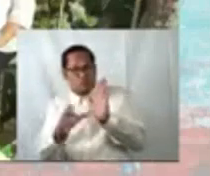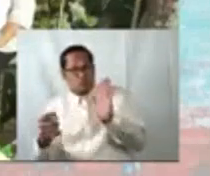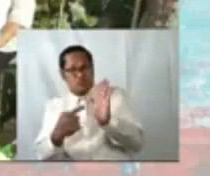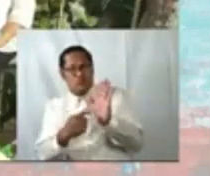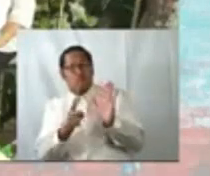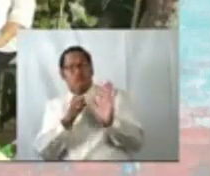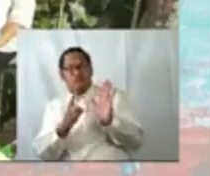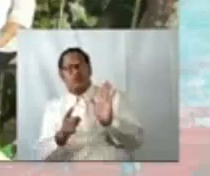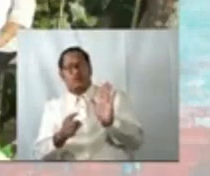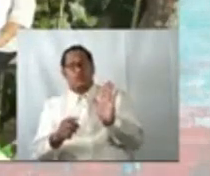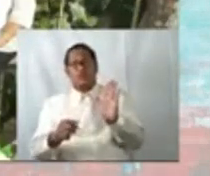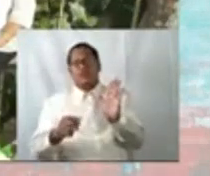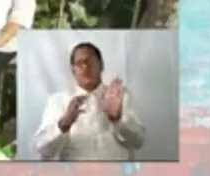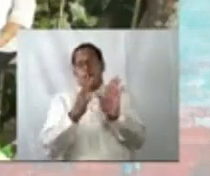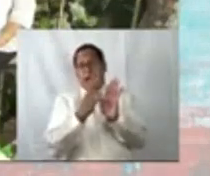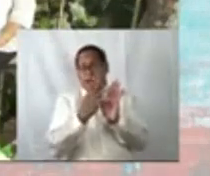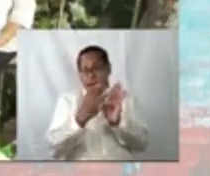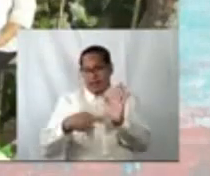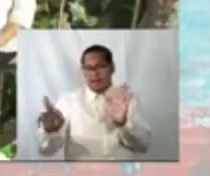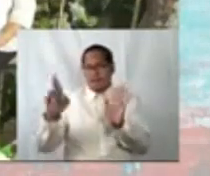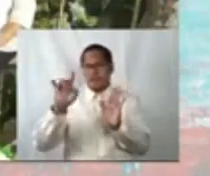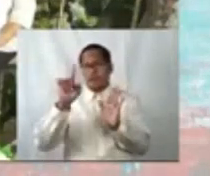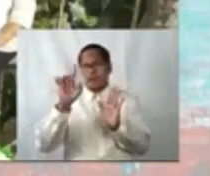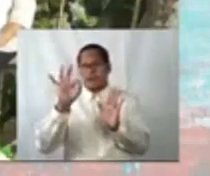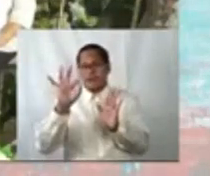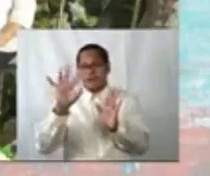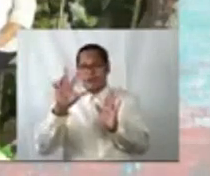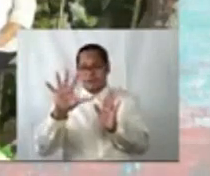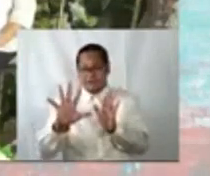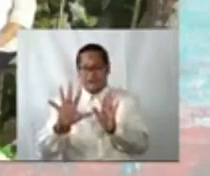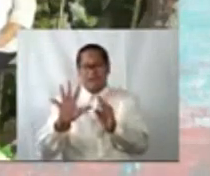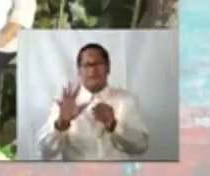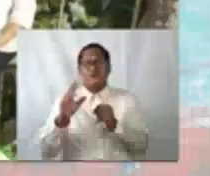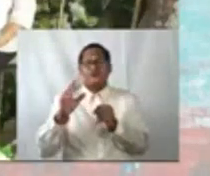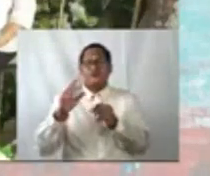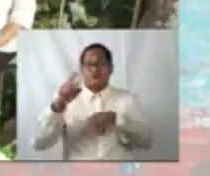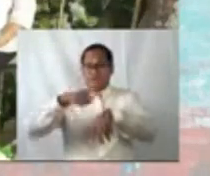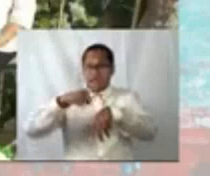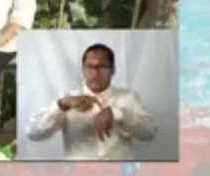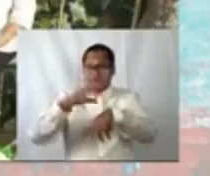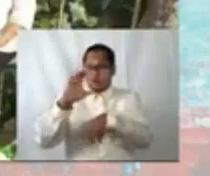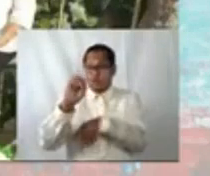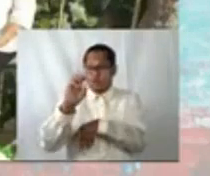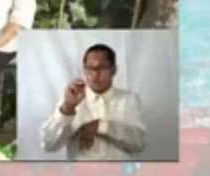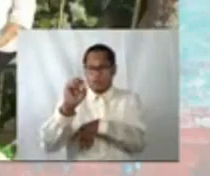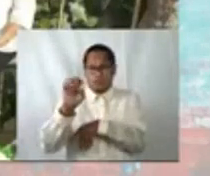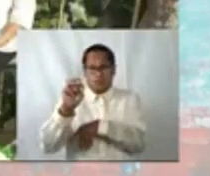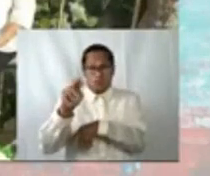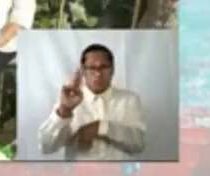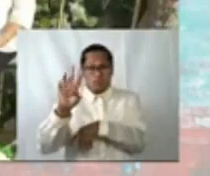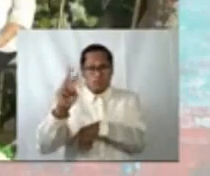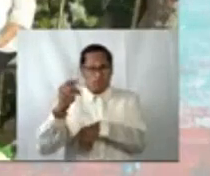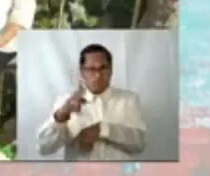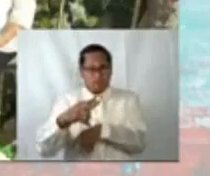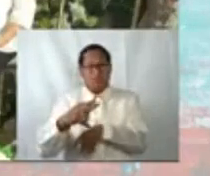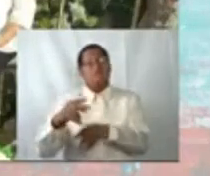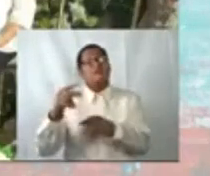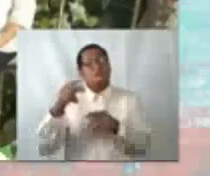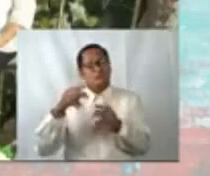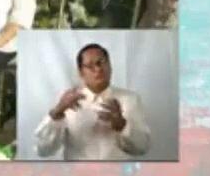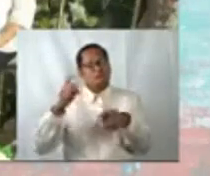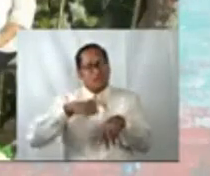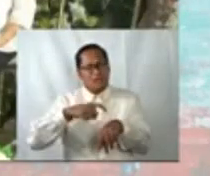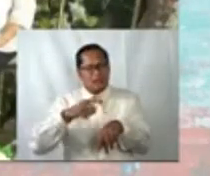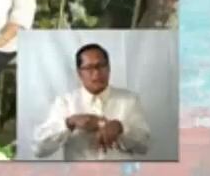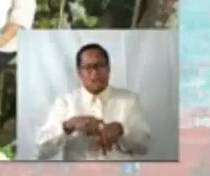binalangkas after the 1935 Constitution during the Commonwealth period. when I talk like this, Professor Chow, Mommy, Daddy,